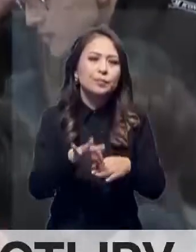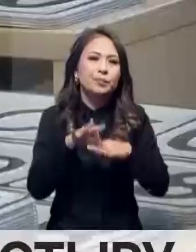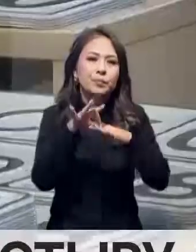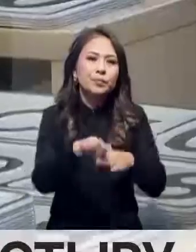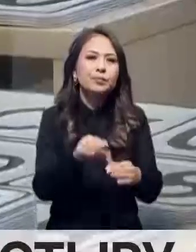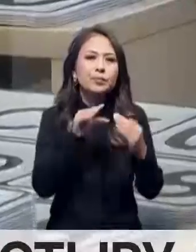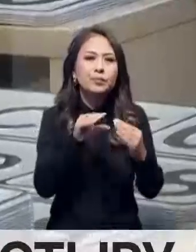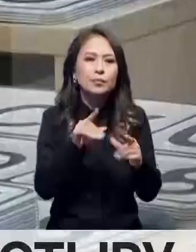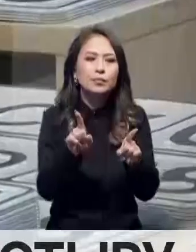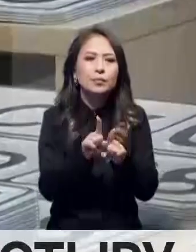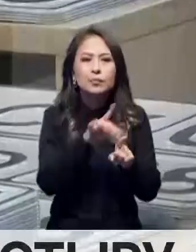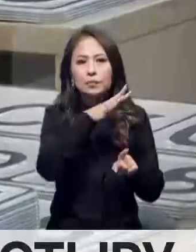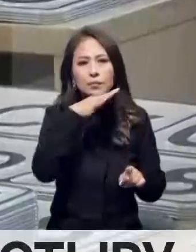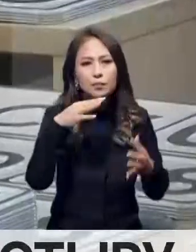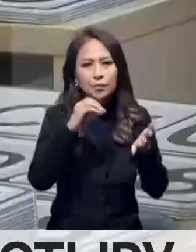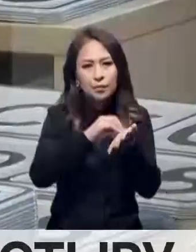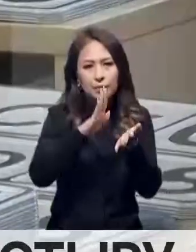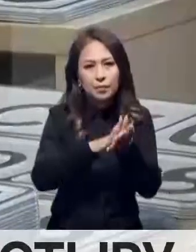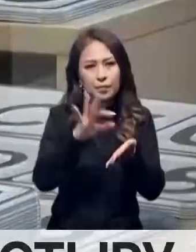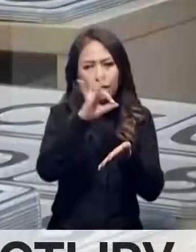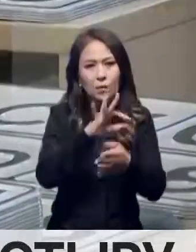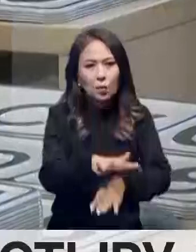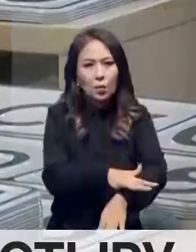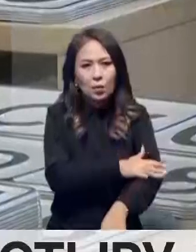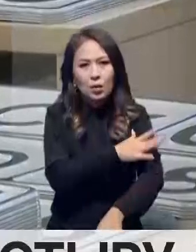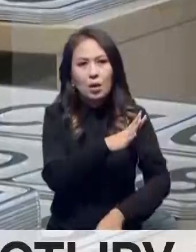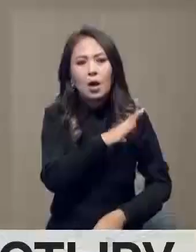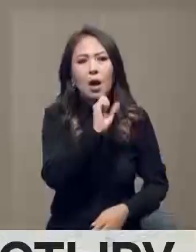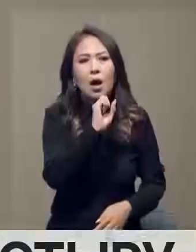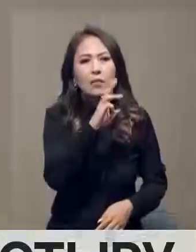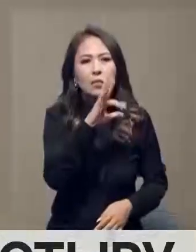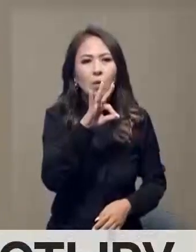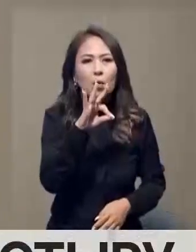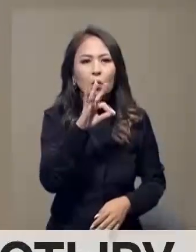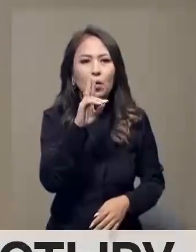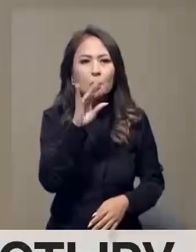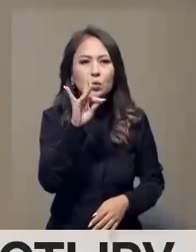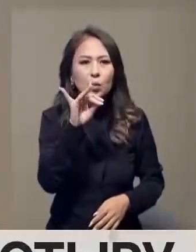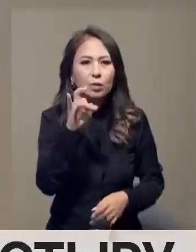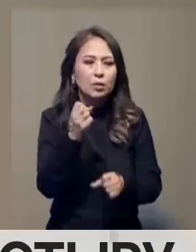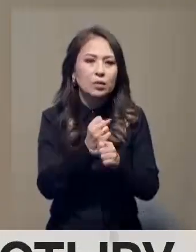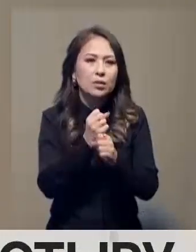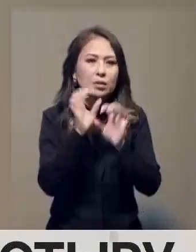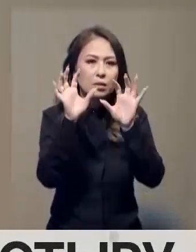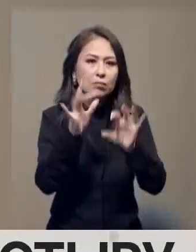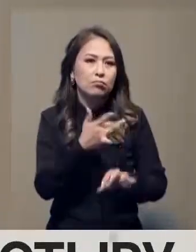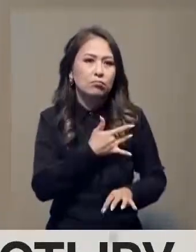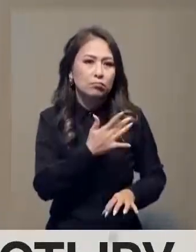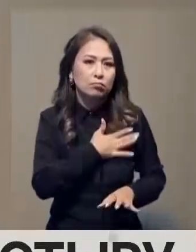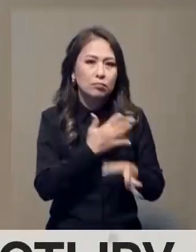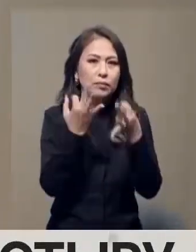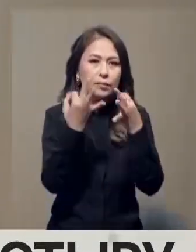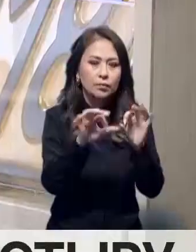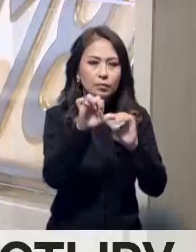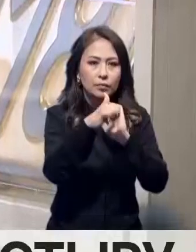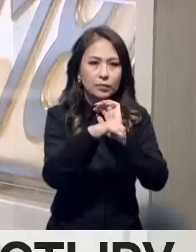түрінде жеткізілген көліктерді есепке қою мәселесі ұзақ қаралды. Ақыры автоконструкторларды да заңдастыруға рұқсат беріліп,